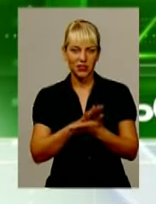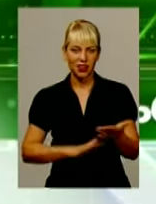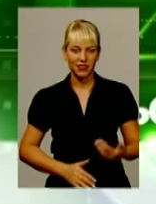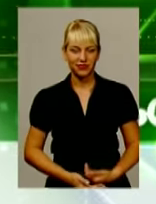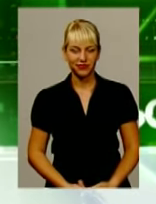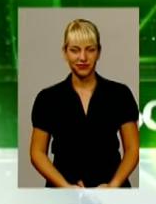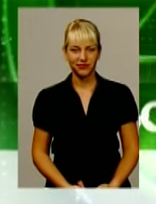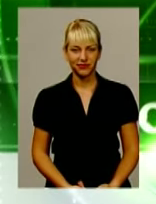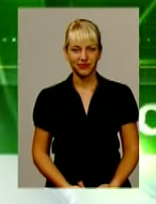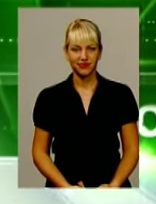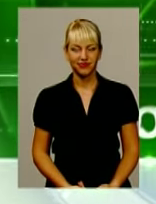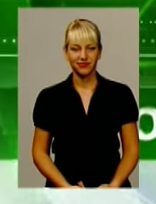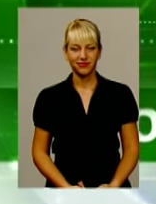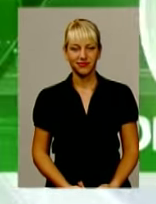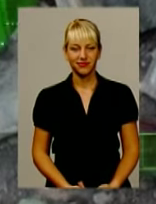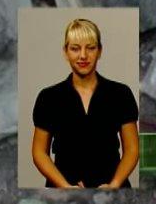Музика